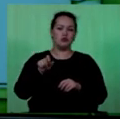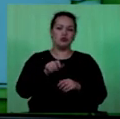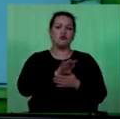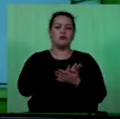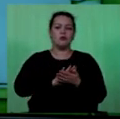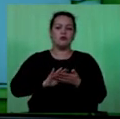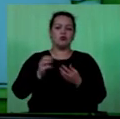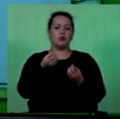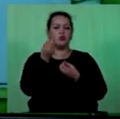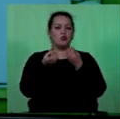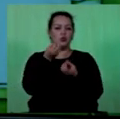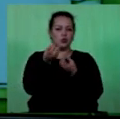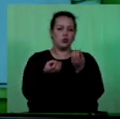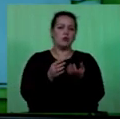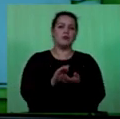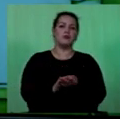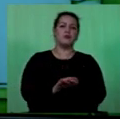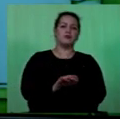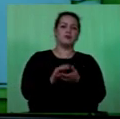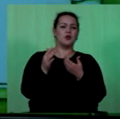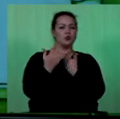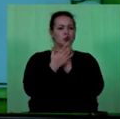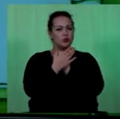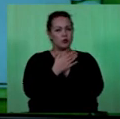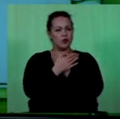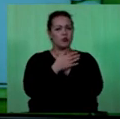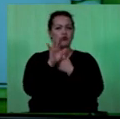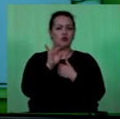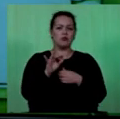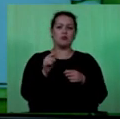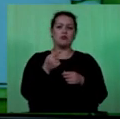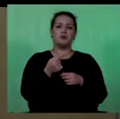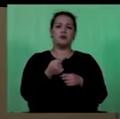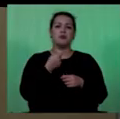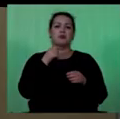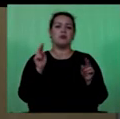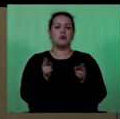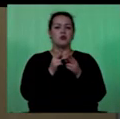цвели цветы, порхали бабочки и пели птицы.